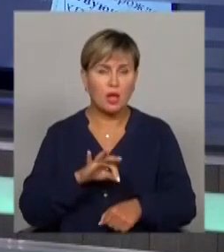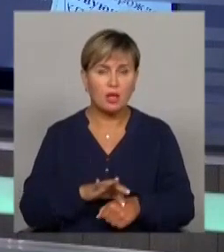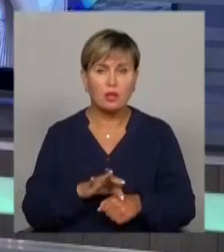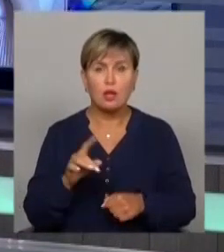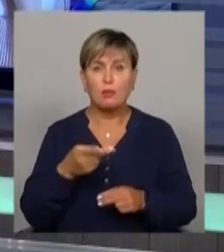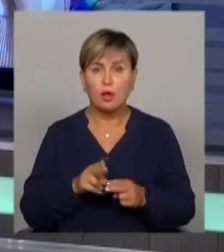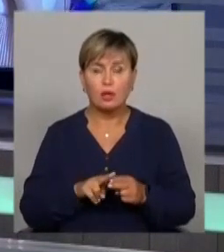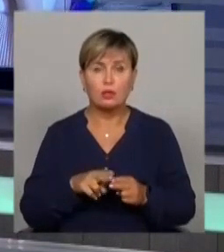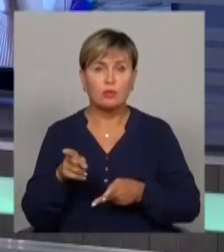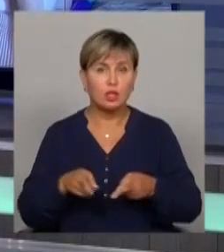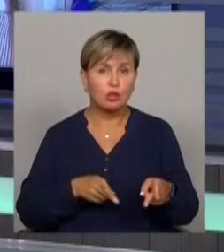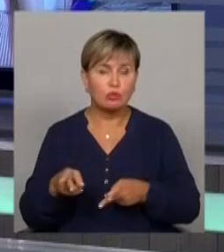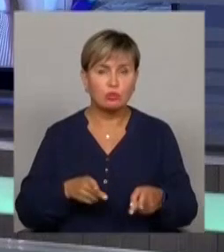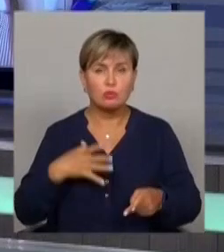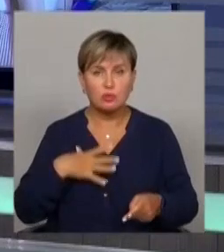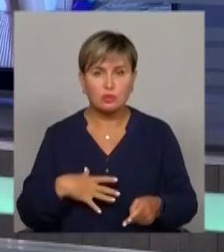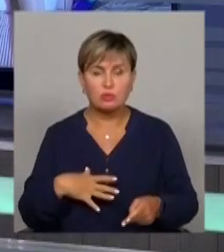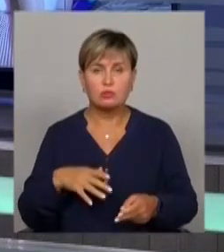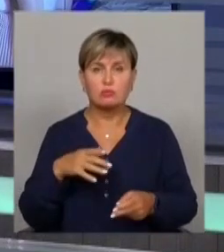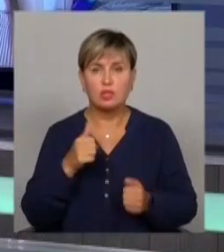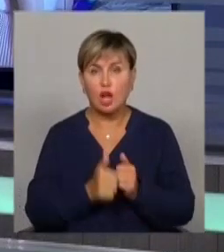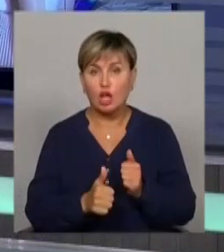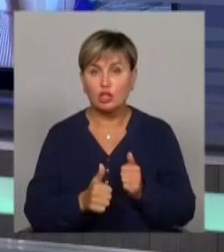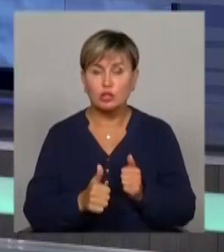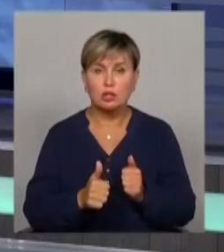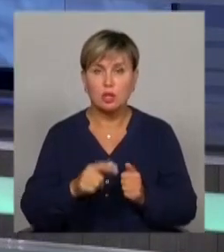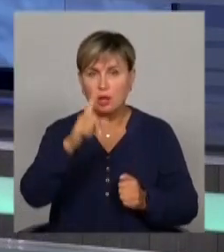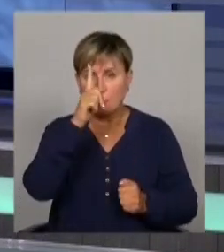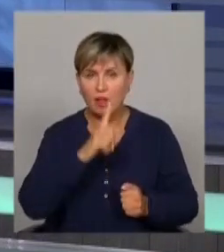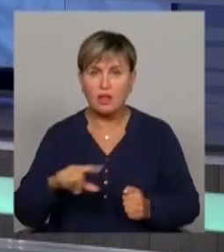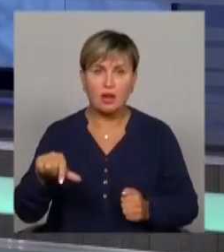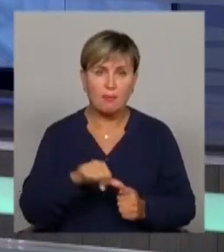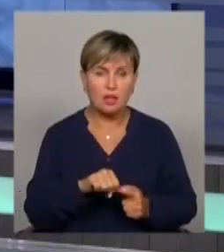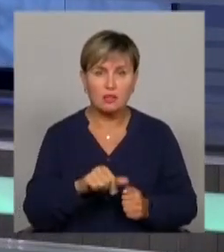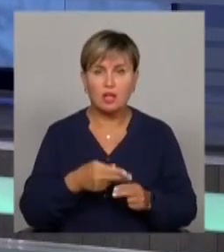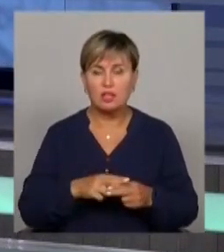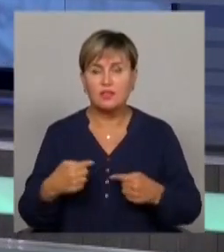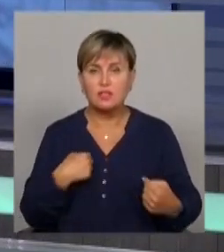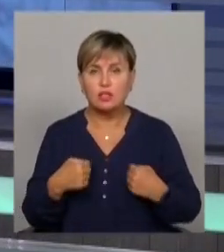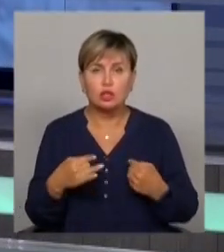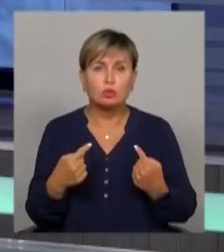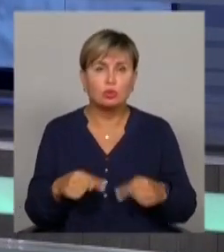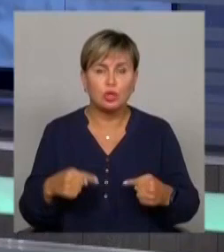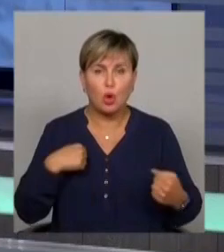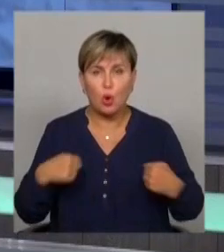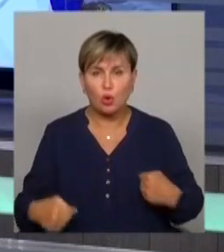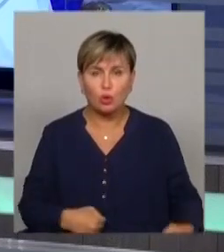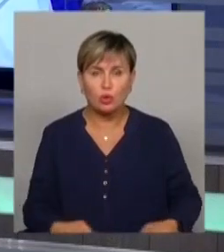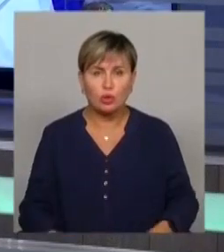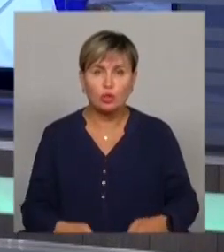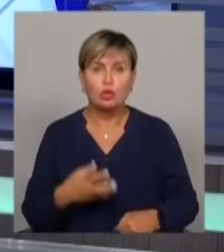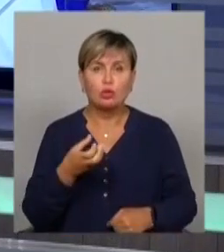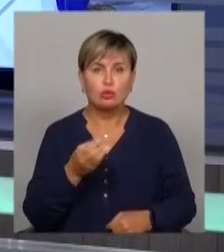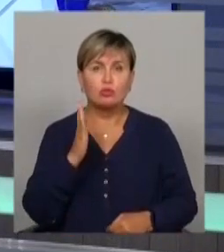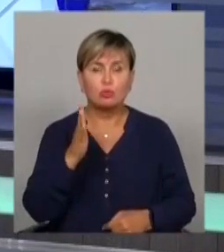под хирургический нож приходится ложиться каждые 1,5 месяца. От этого страдают и другие органы. Впереди Фатиму ждут